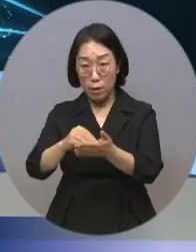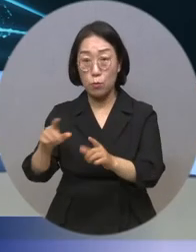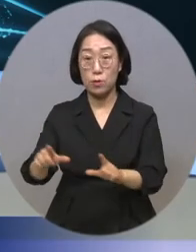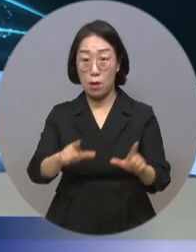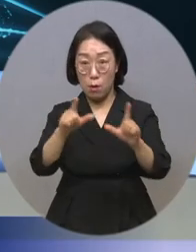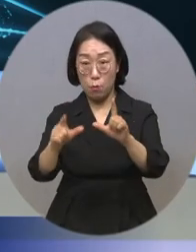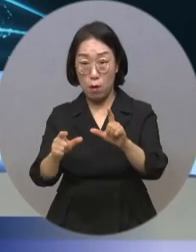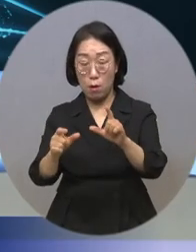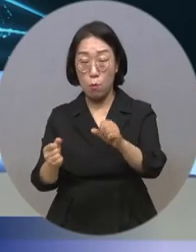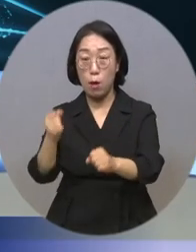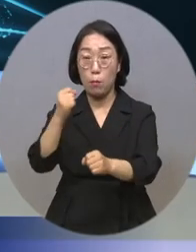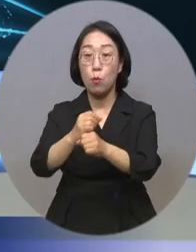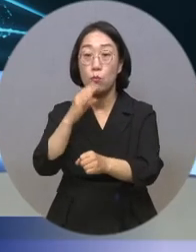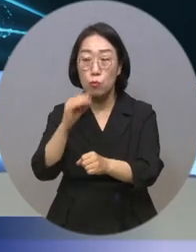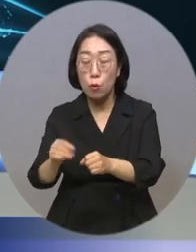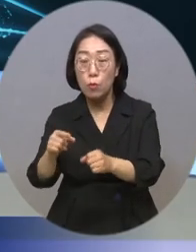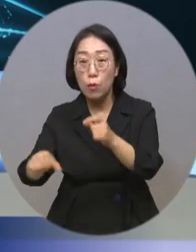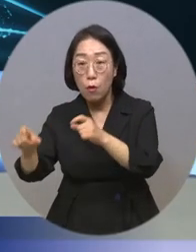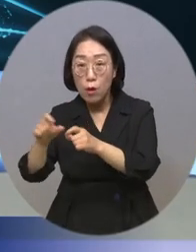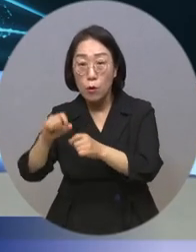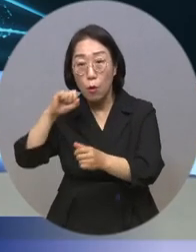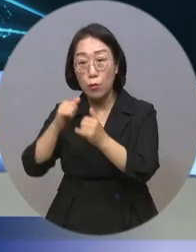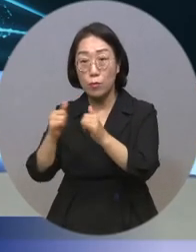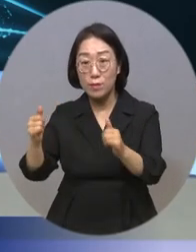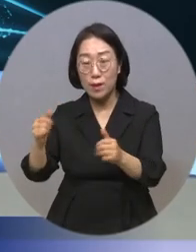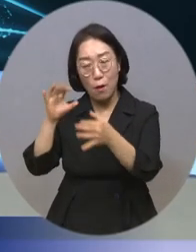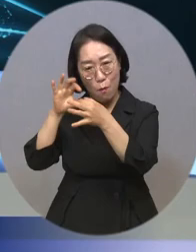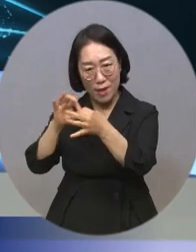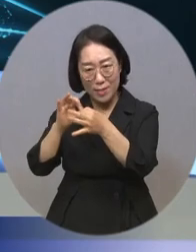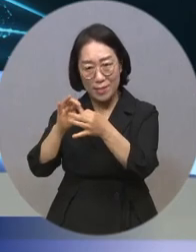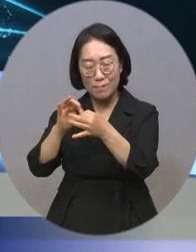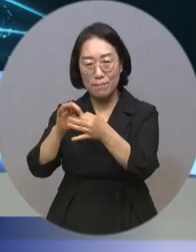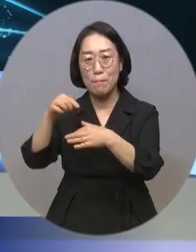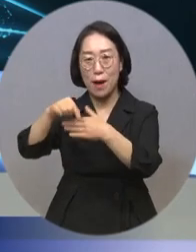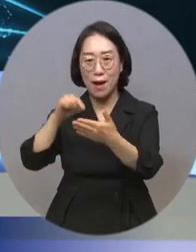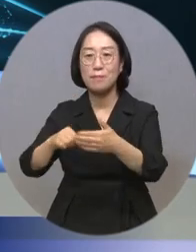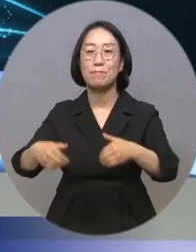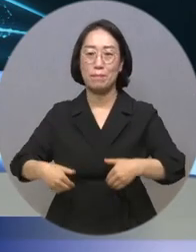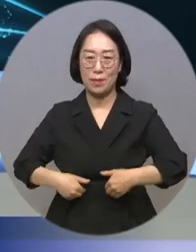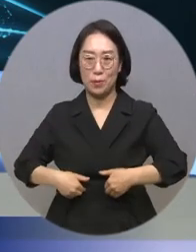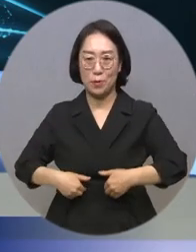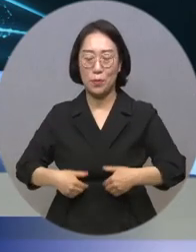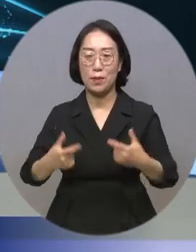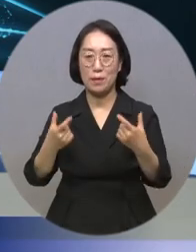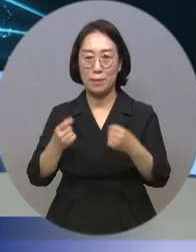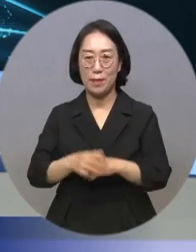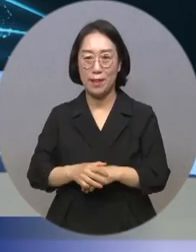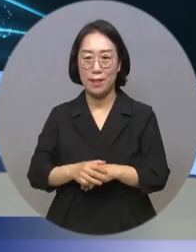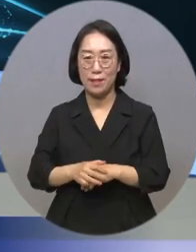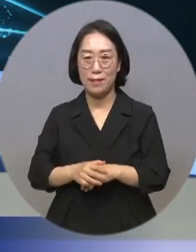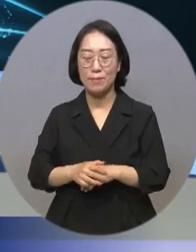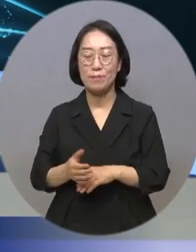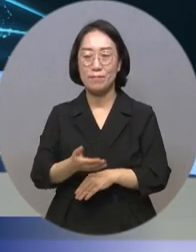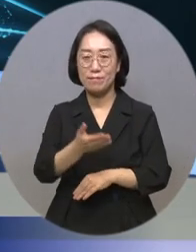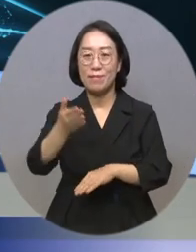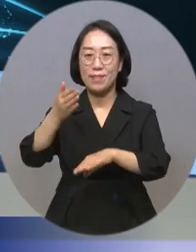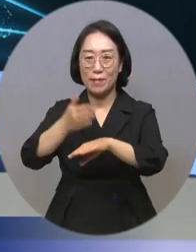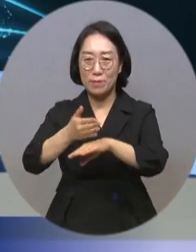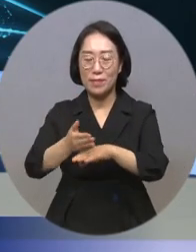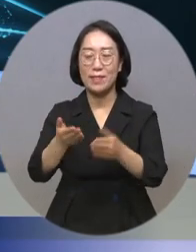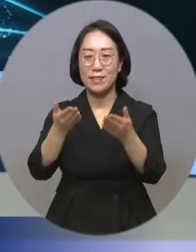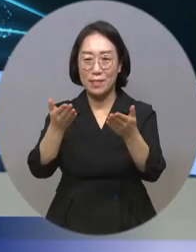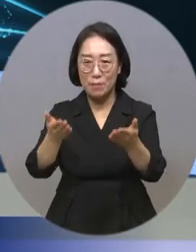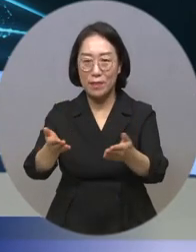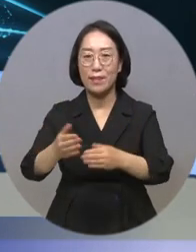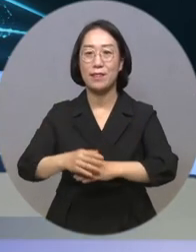소외된 이웃들도 돌아볼 줄 아는 마음 또한 필요하겠습니다. 이상 복지TV 뉴스를 마칩니다. 시청해주신 여러분